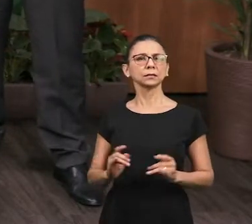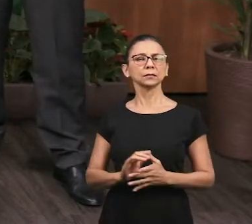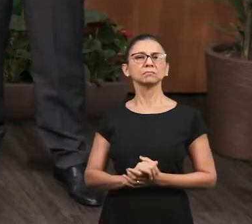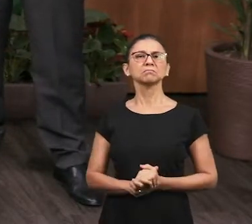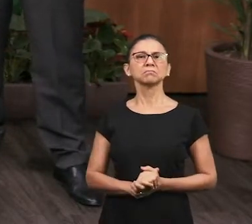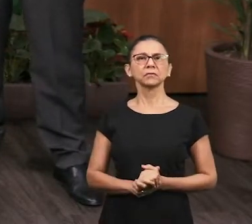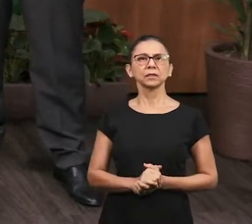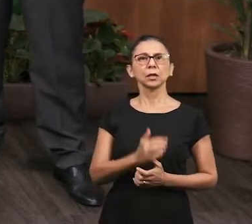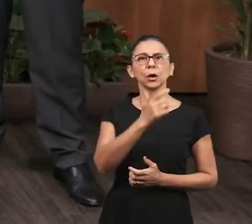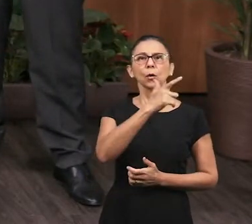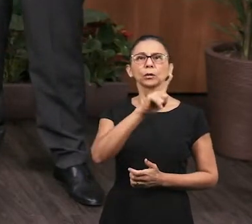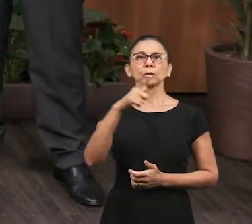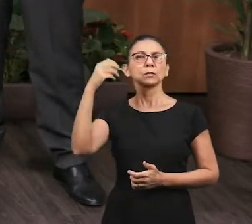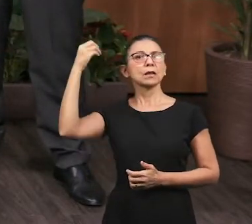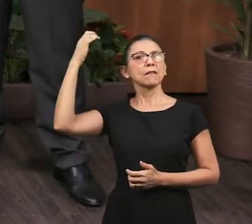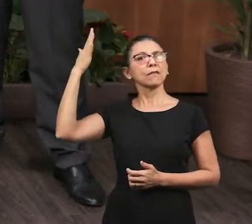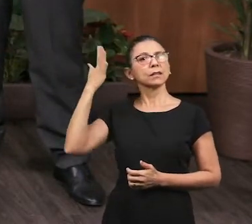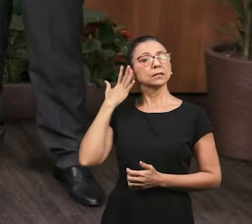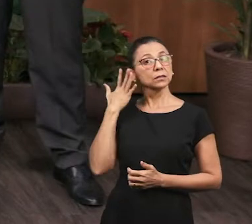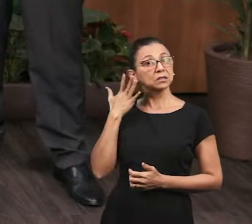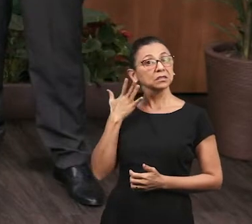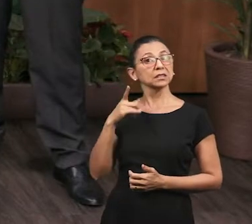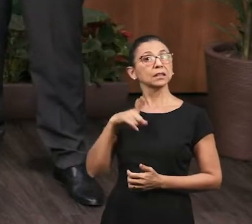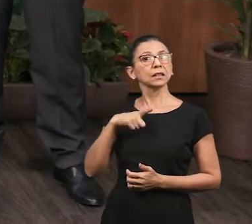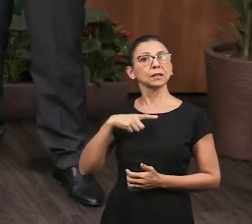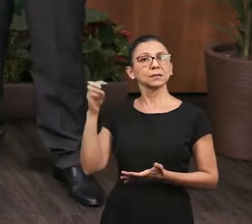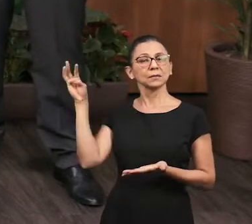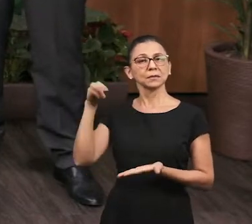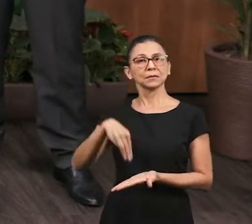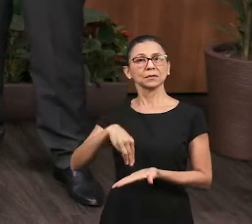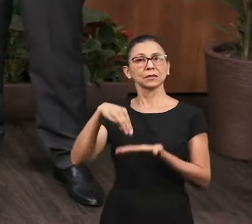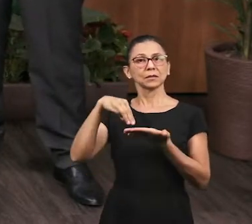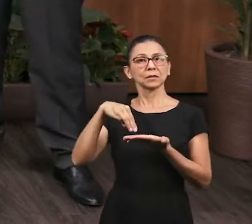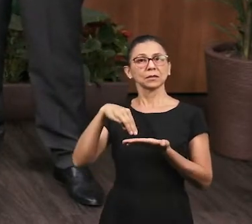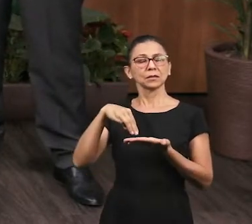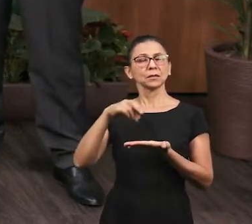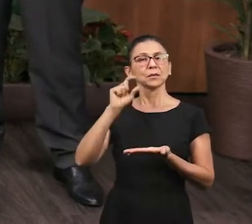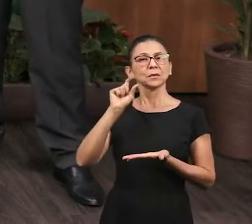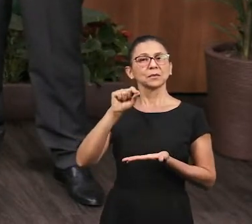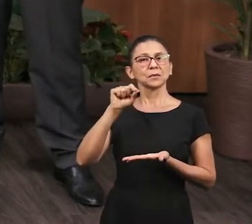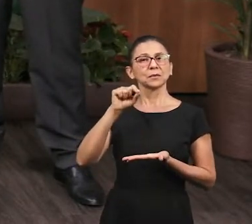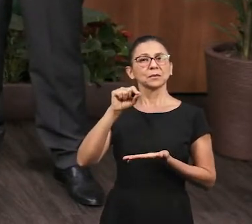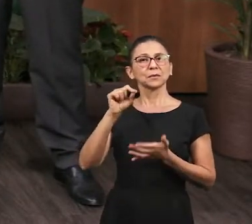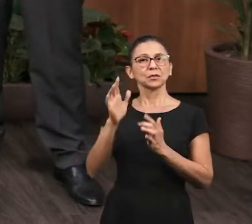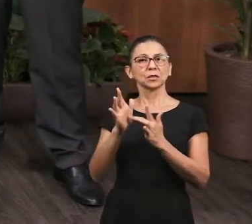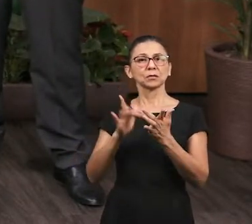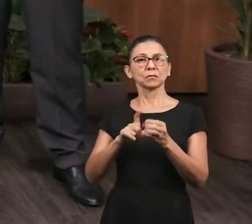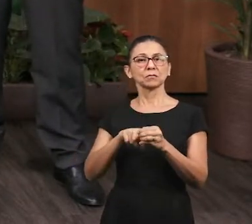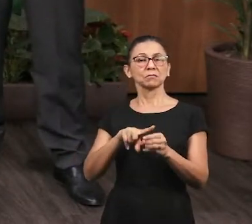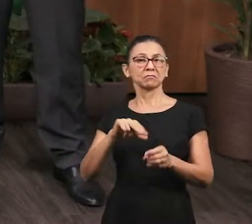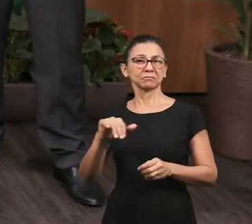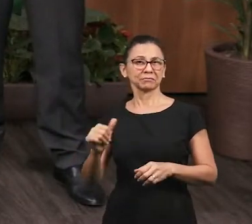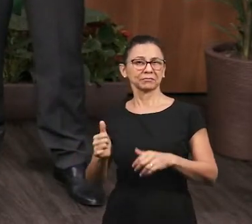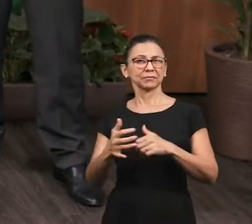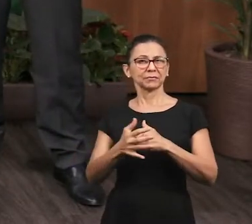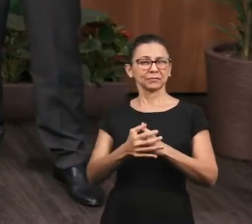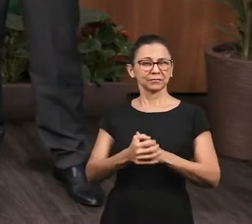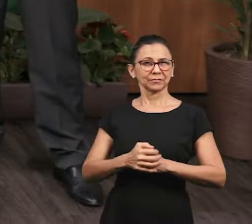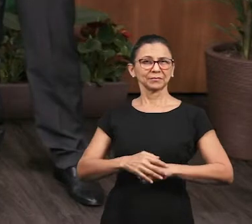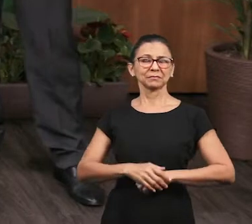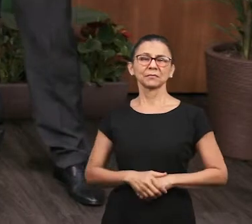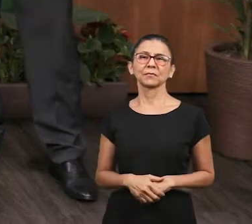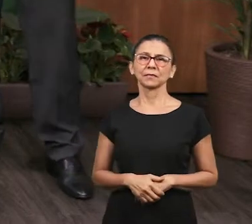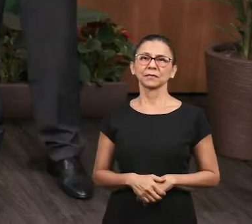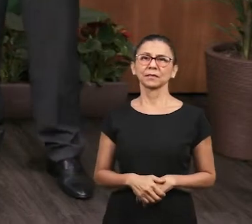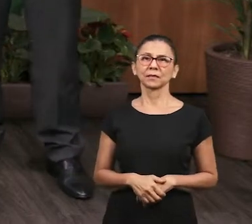смотря и рассматривая еще другие откровения. Маранафа, Господь Иисус грядет. Слава